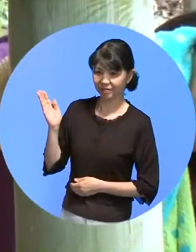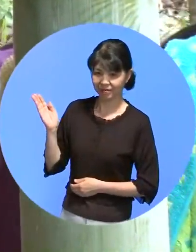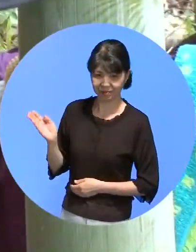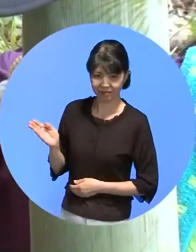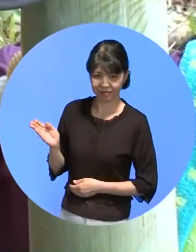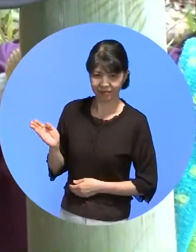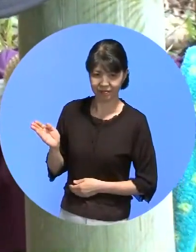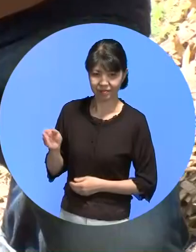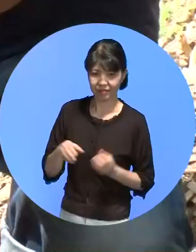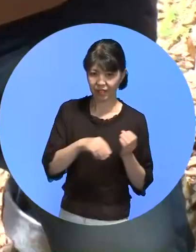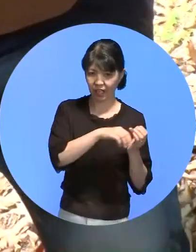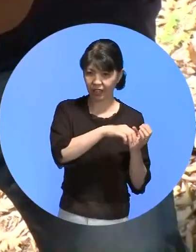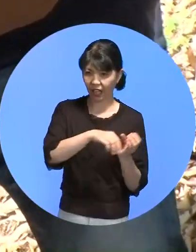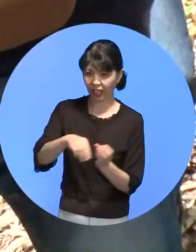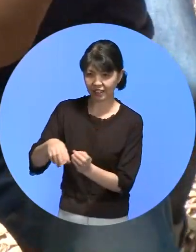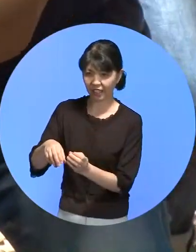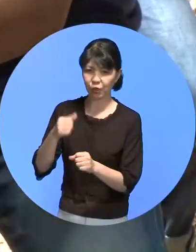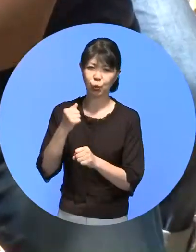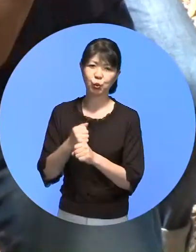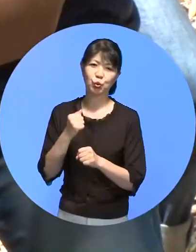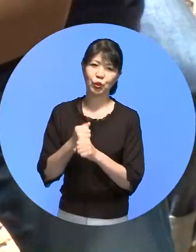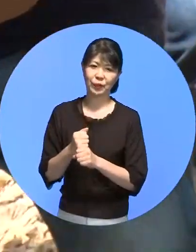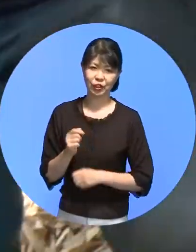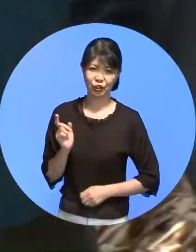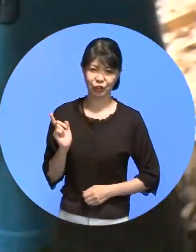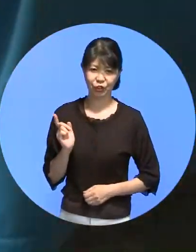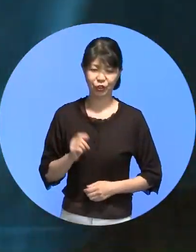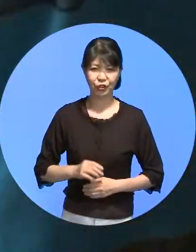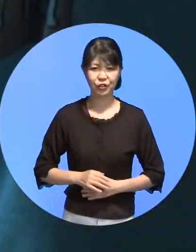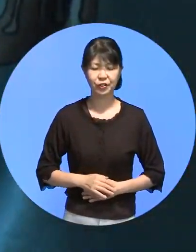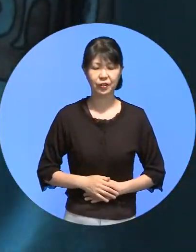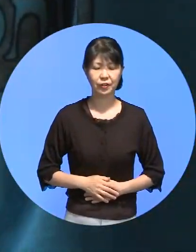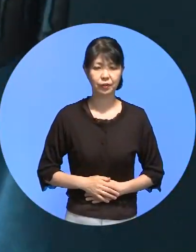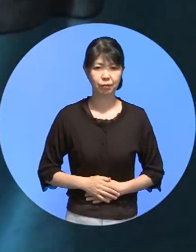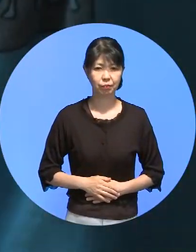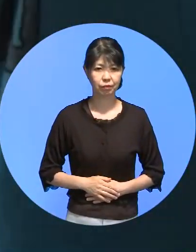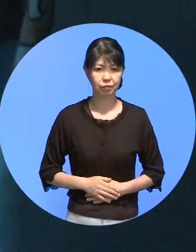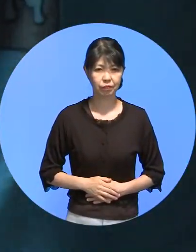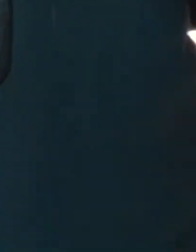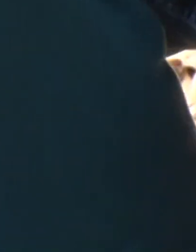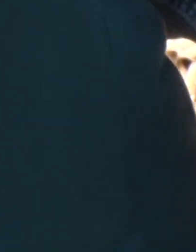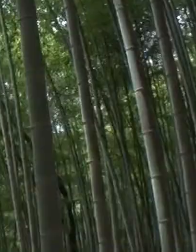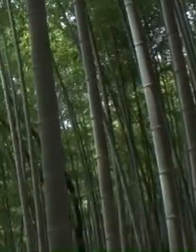。 そろそろ、じゃあみーちゃんちょっと逃げれるぞ。